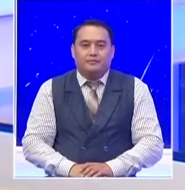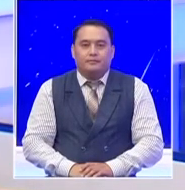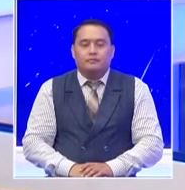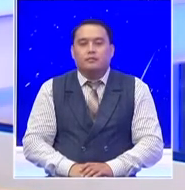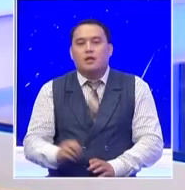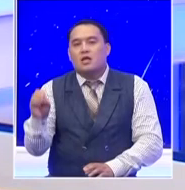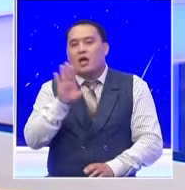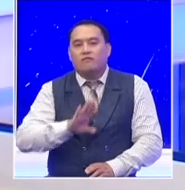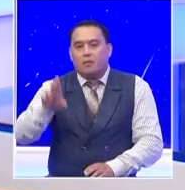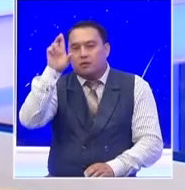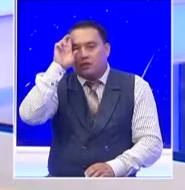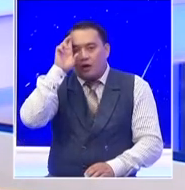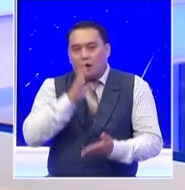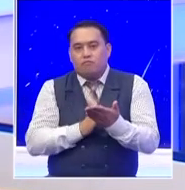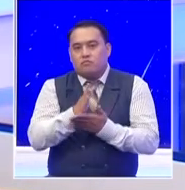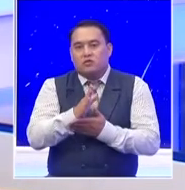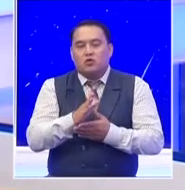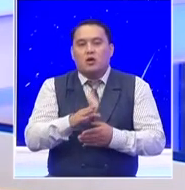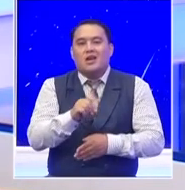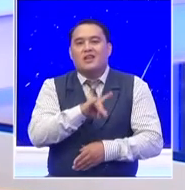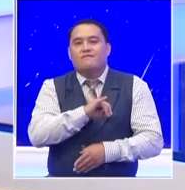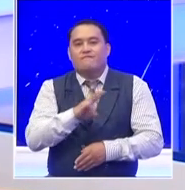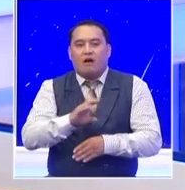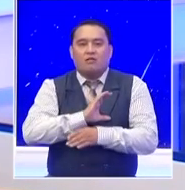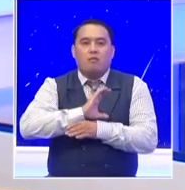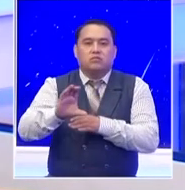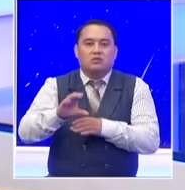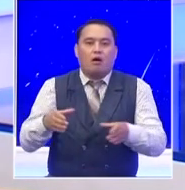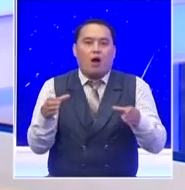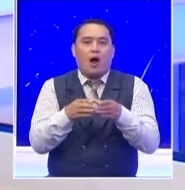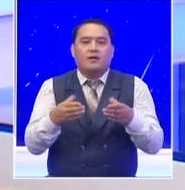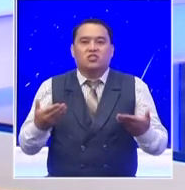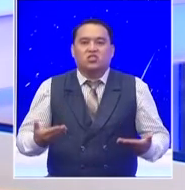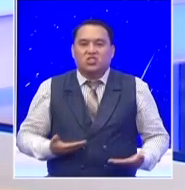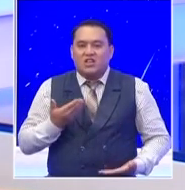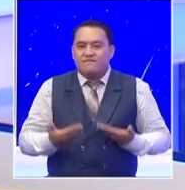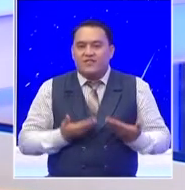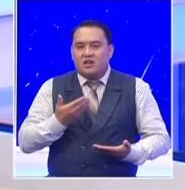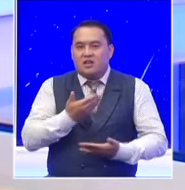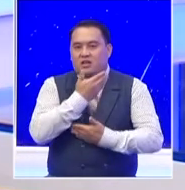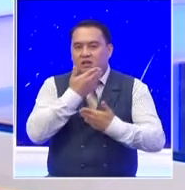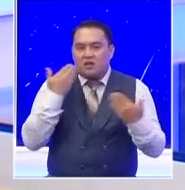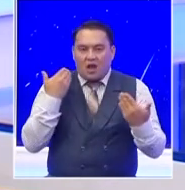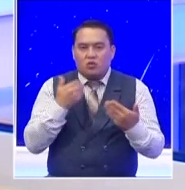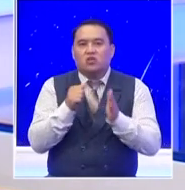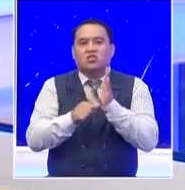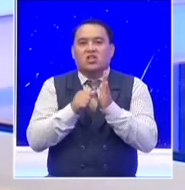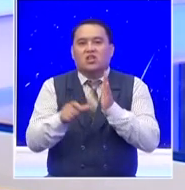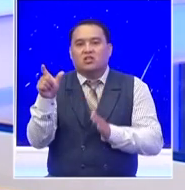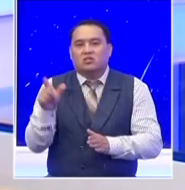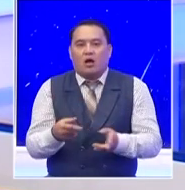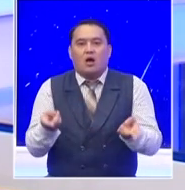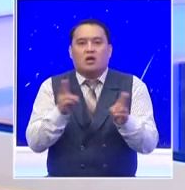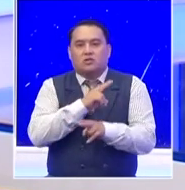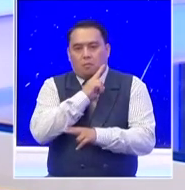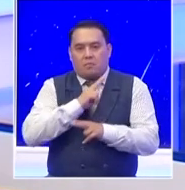Многие европейские страны направили в Бейрут свои поисковые команды. Найти живых шансы минимальны. При этом как минимум 60 человек